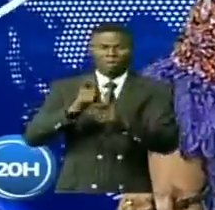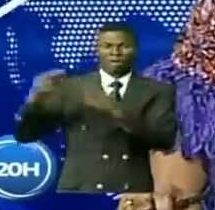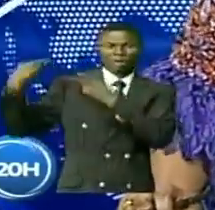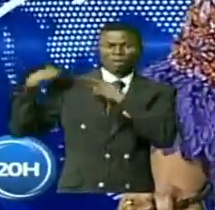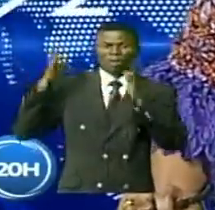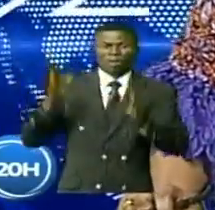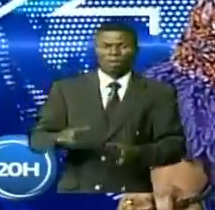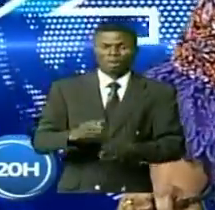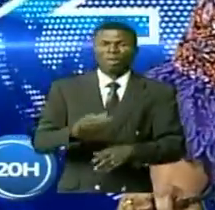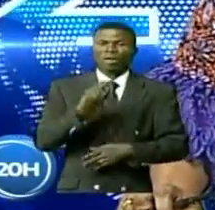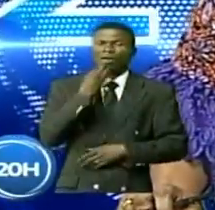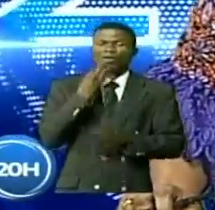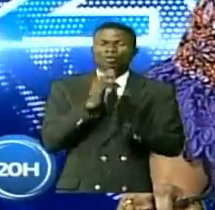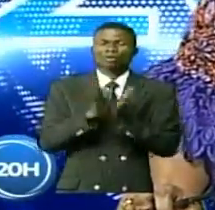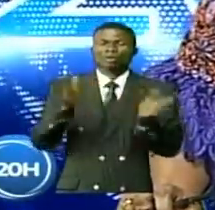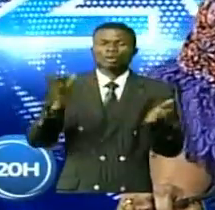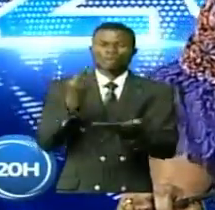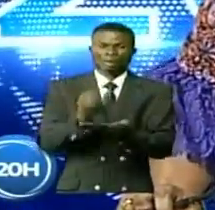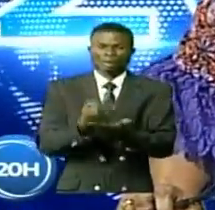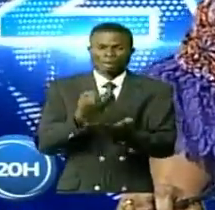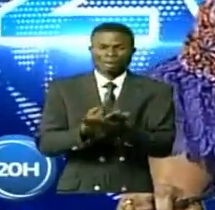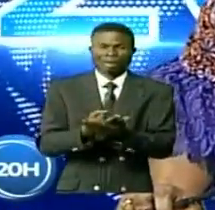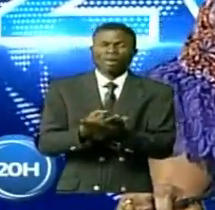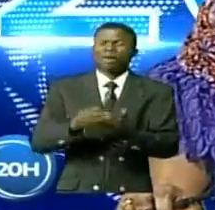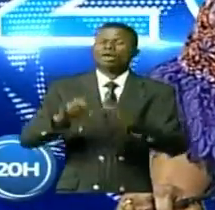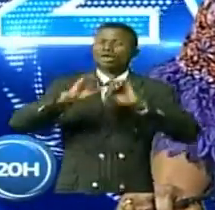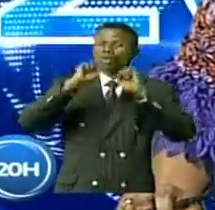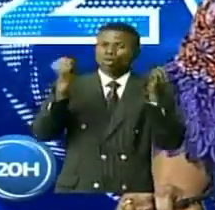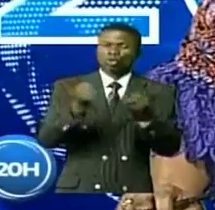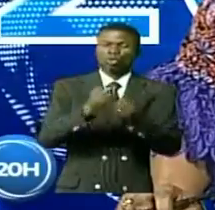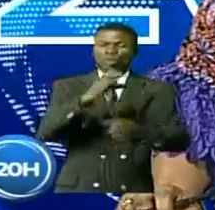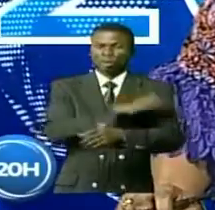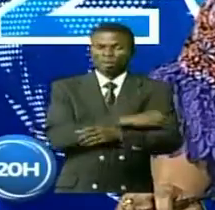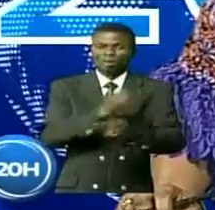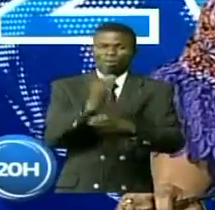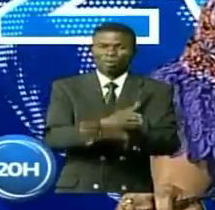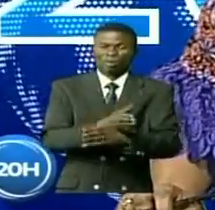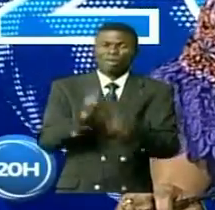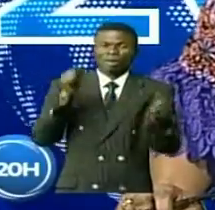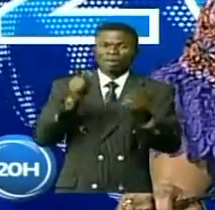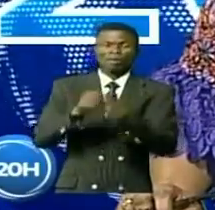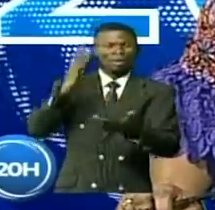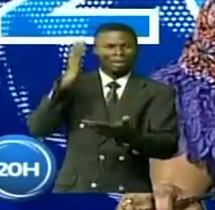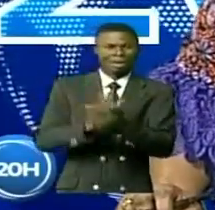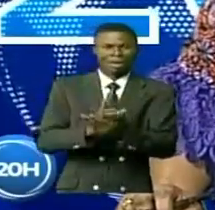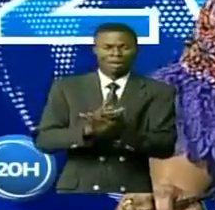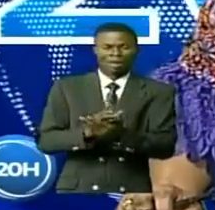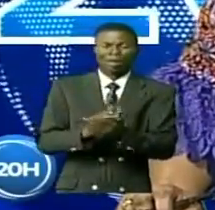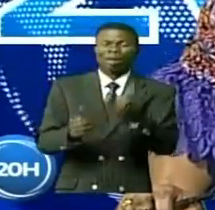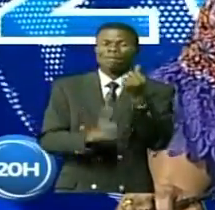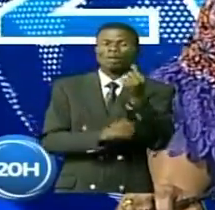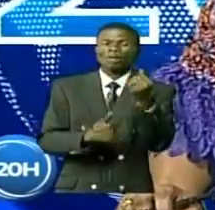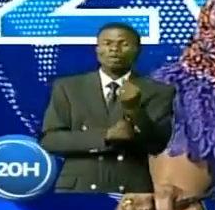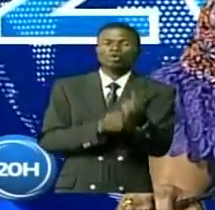responsables de l'IGF et les acteurs de ces différentes sociétés civiles. Objectif, traquer tous les prédateurs